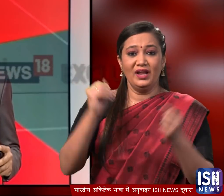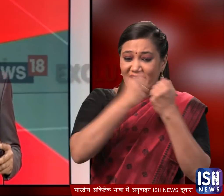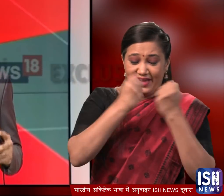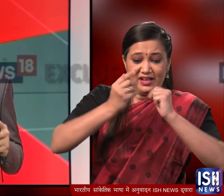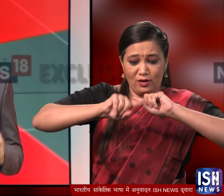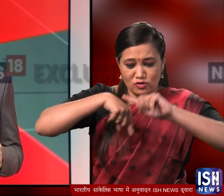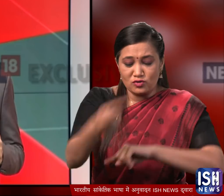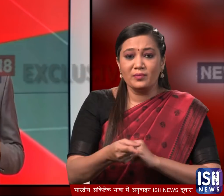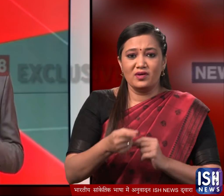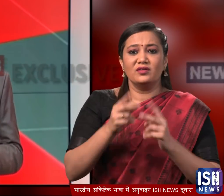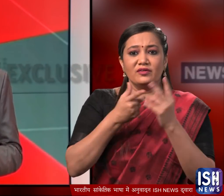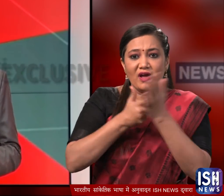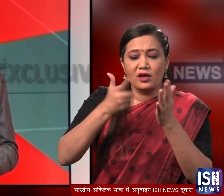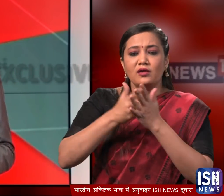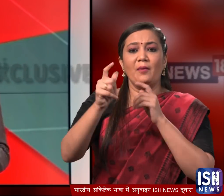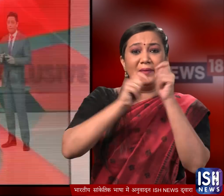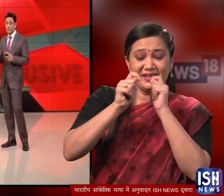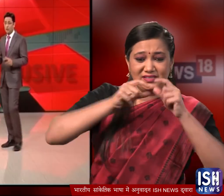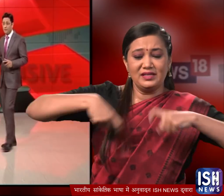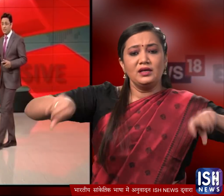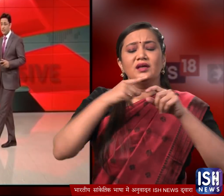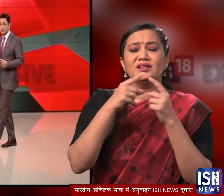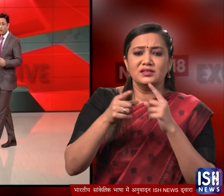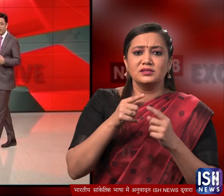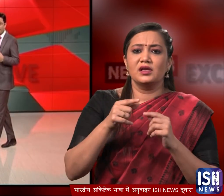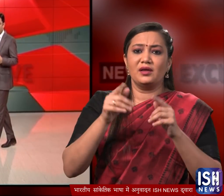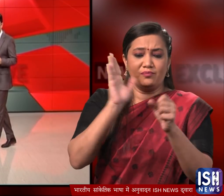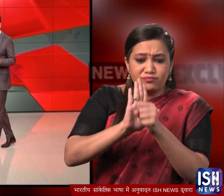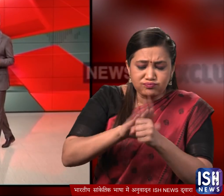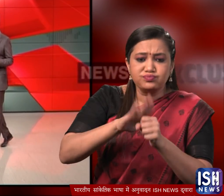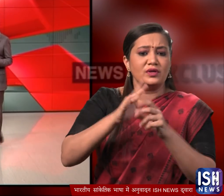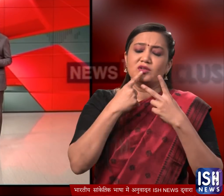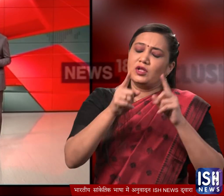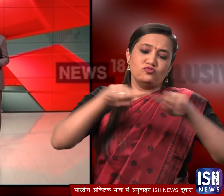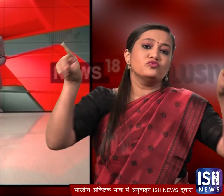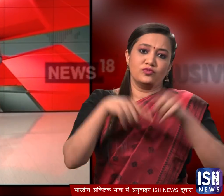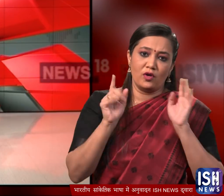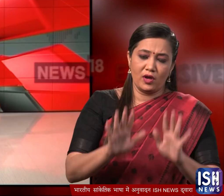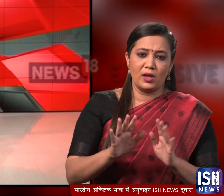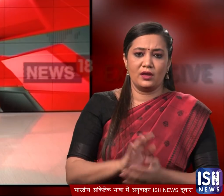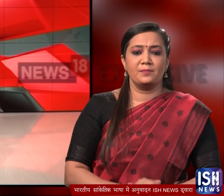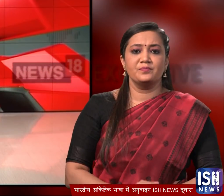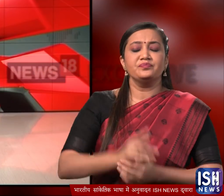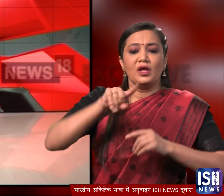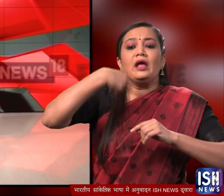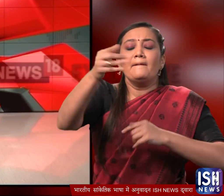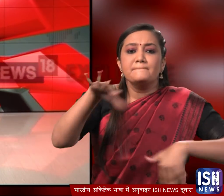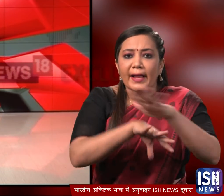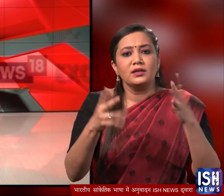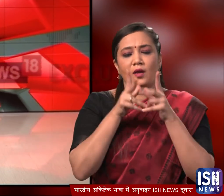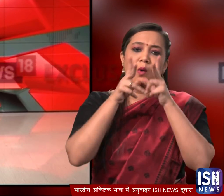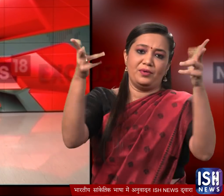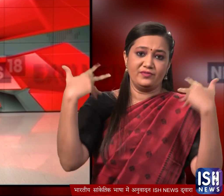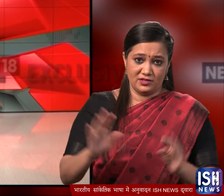हिंसा के एक दिन बाद कुछ किसान संगठनों ने एक प्रेस कॉन्फ्रेंस की, जिसमें उन्होंने ट्रैक्टर रैली के दौरान हुए उत्पात को गलत बताया और अपनी आगे